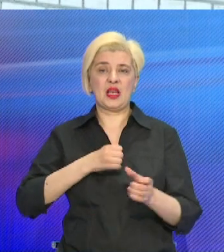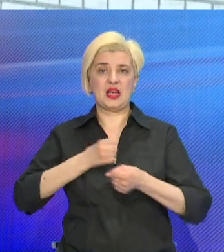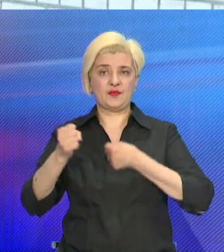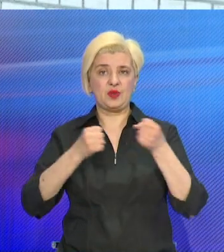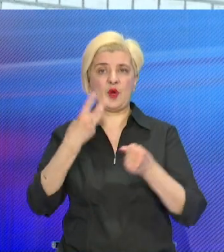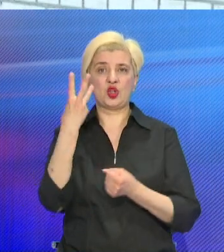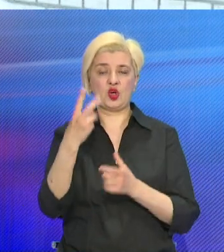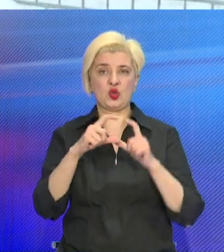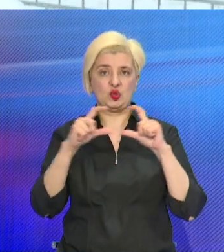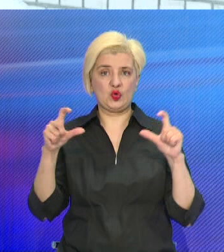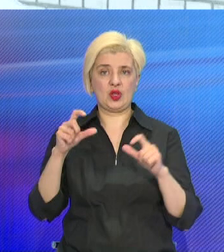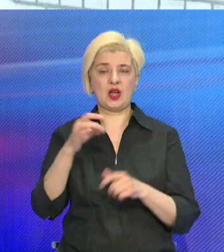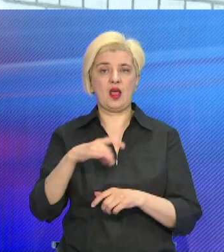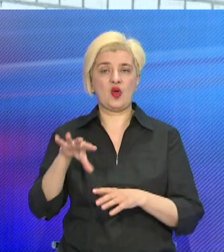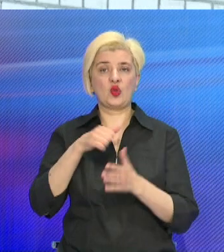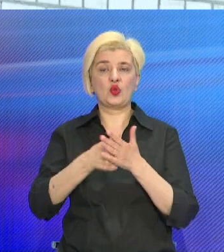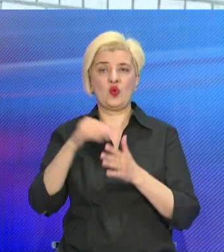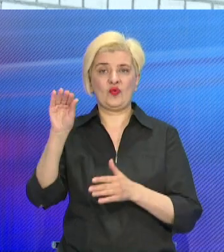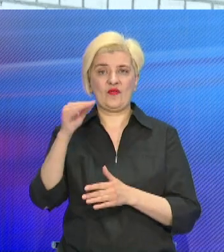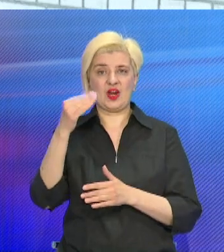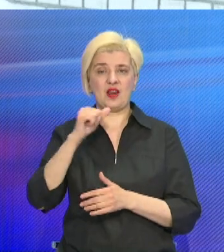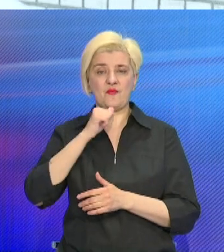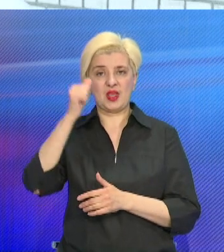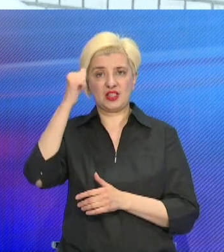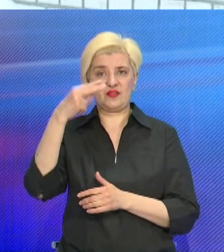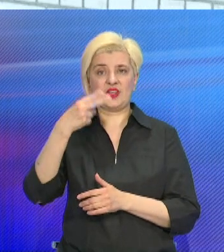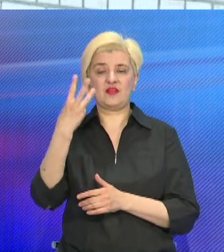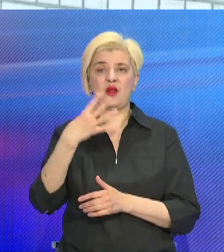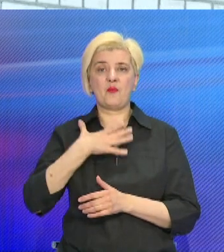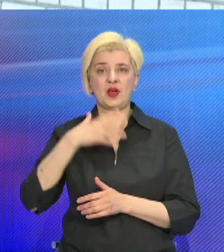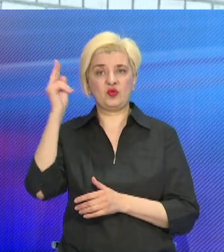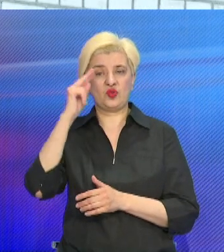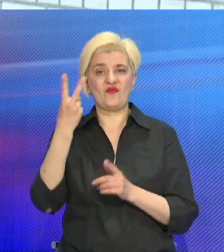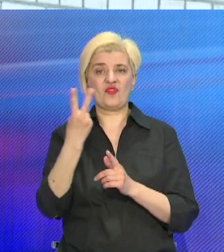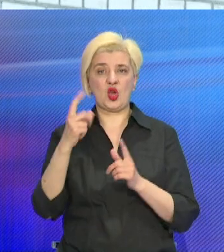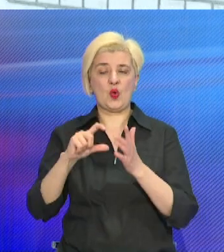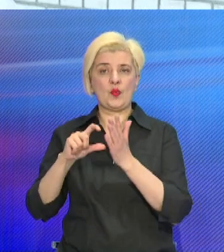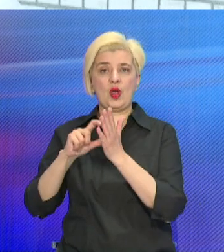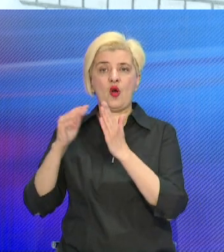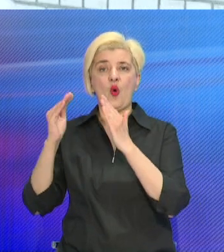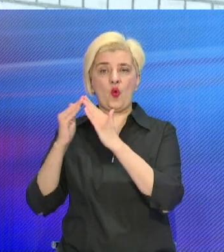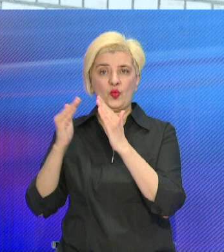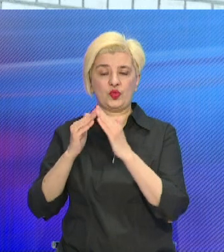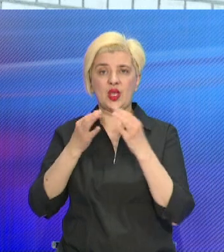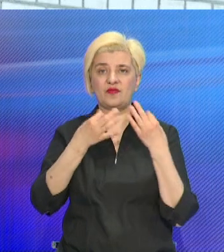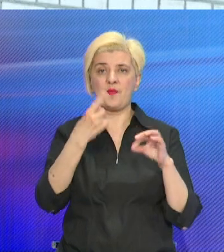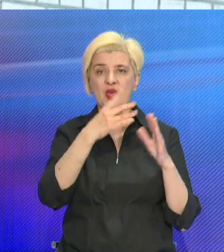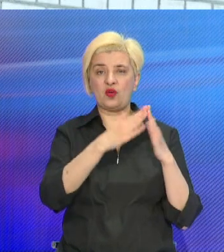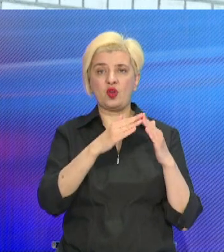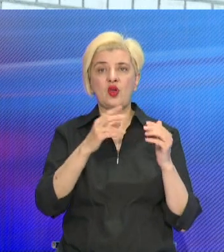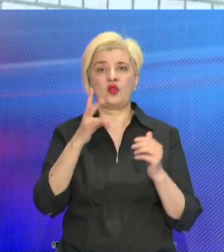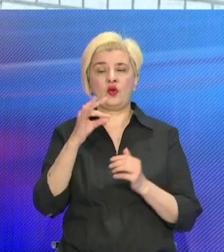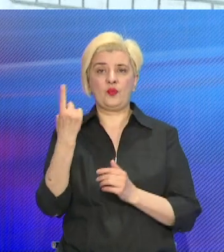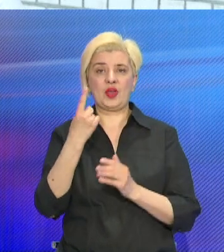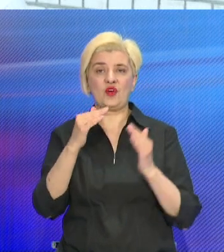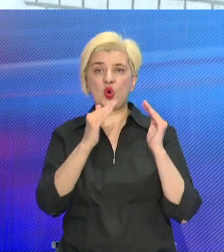До февраля месяца, 23-го, мы занимались во втором корпусе, освободив первый корпус. Но первый корпус мы освободили еще